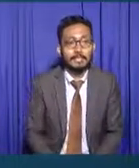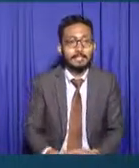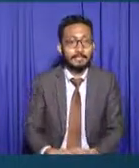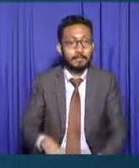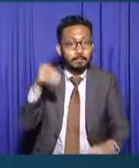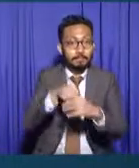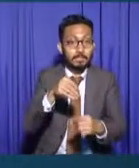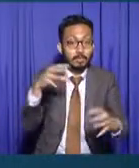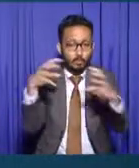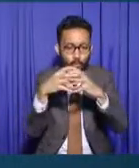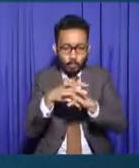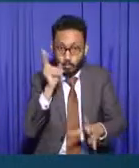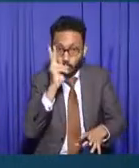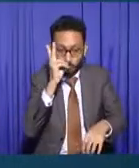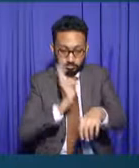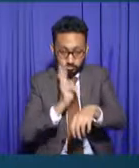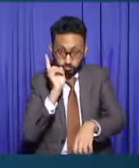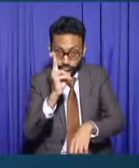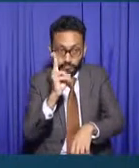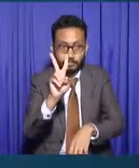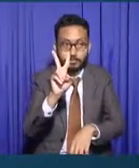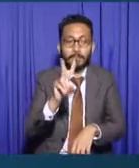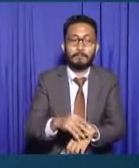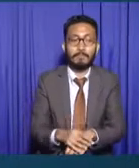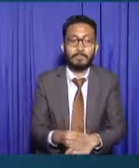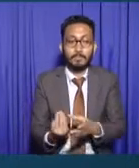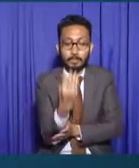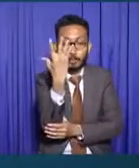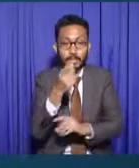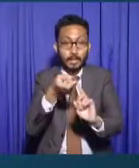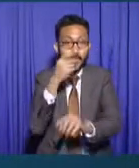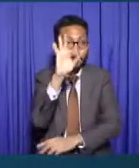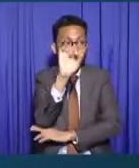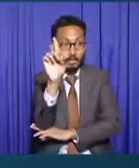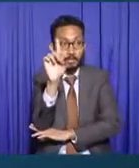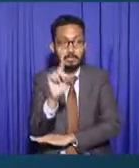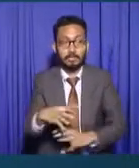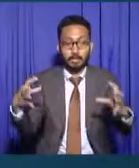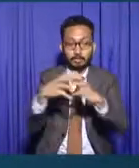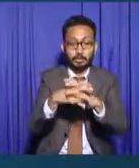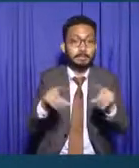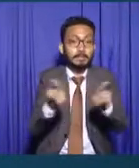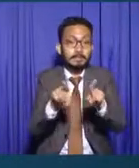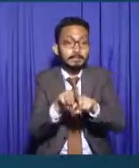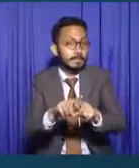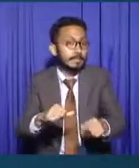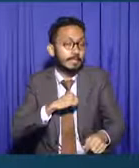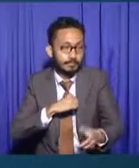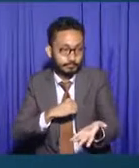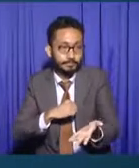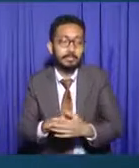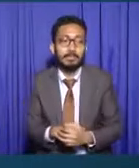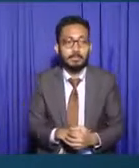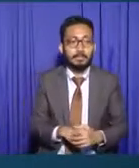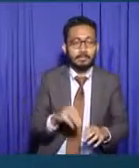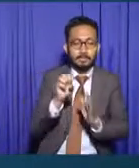dalam kacukan kali kedua tumbuhan dari F1 dikacukkan